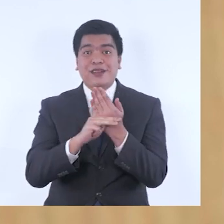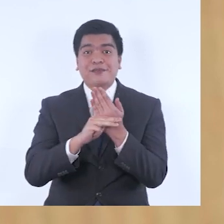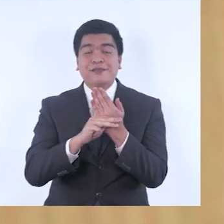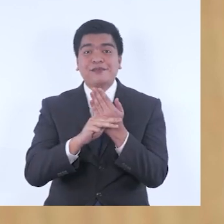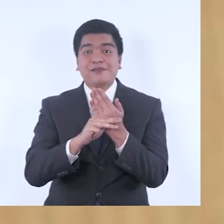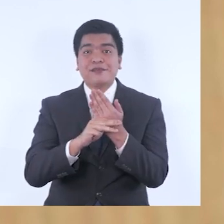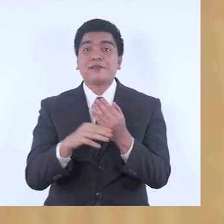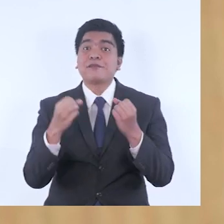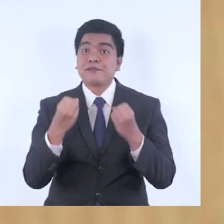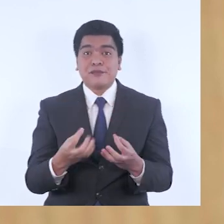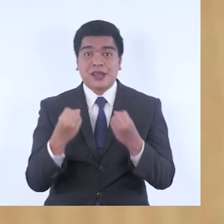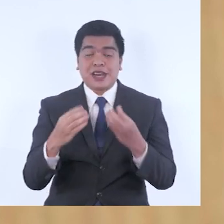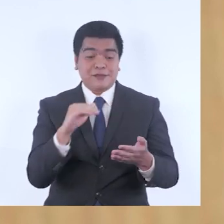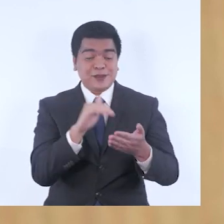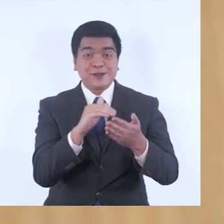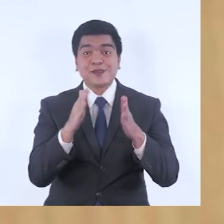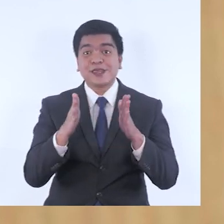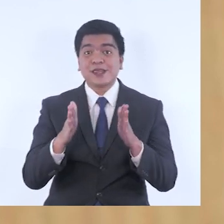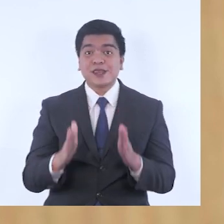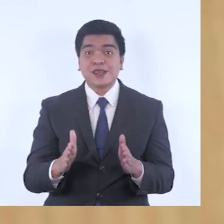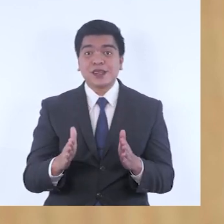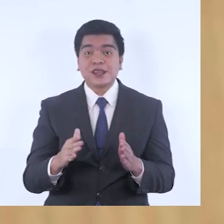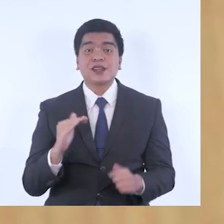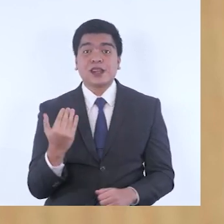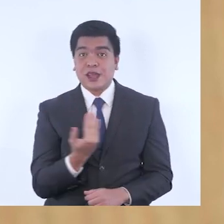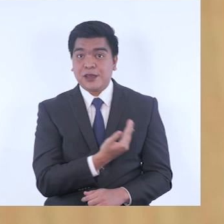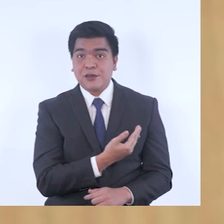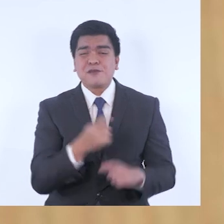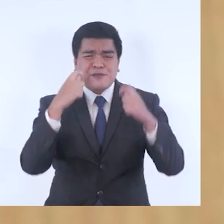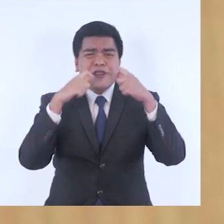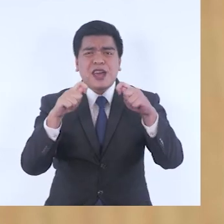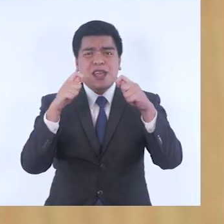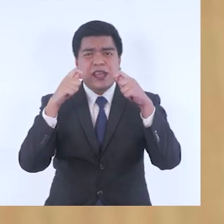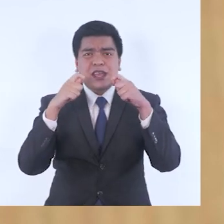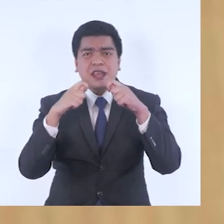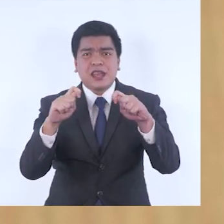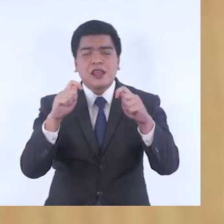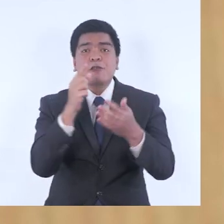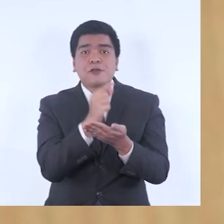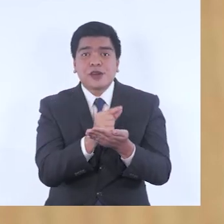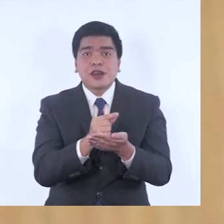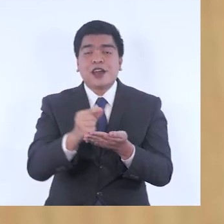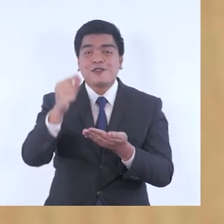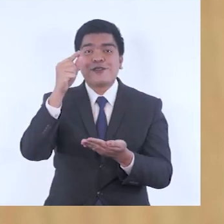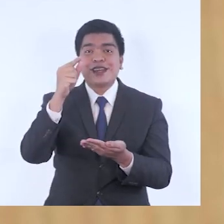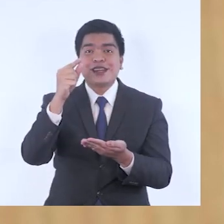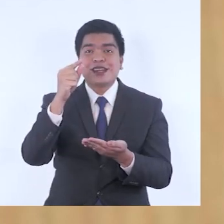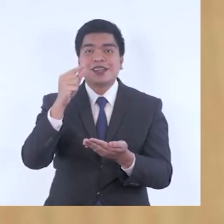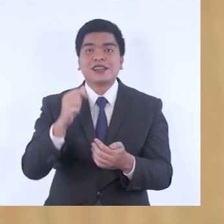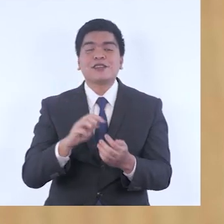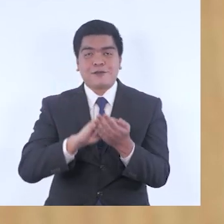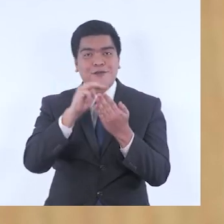marami po sa ating mga mag-aaral ang tumugon at nagsikap na makatapos ng pag-aaral